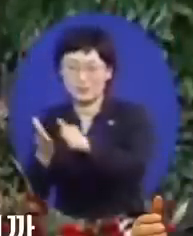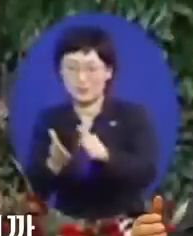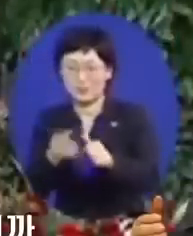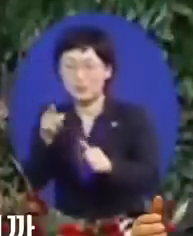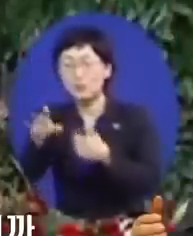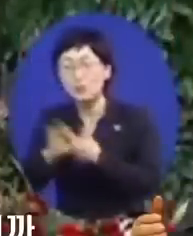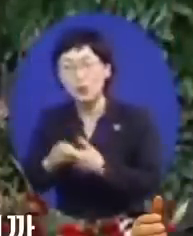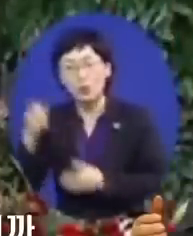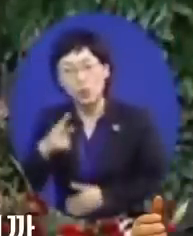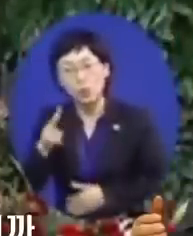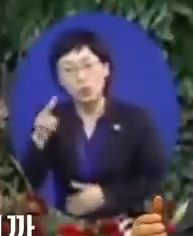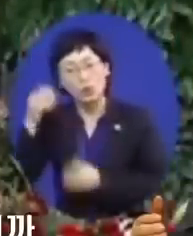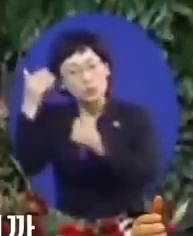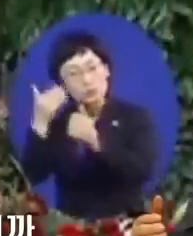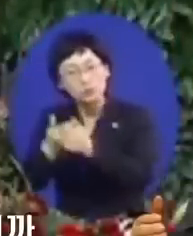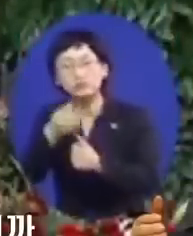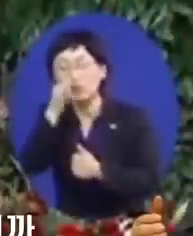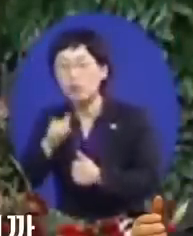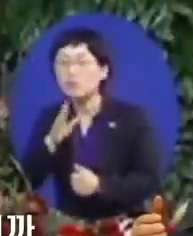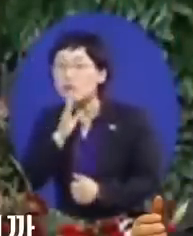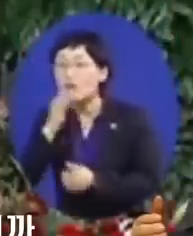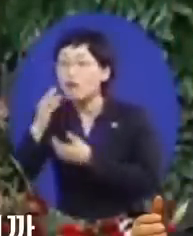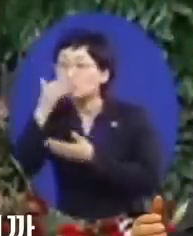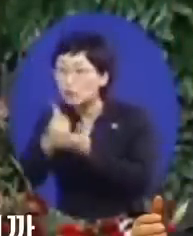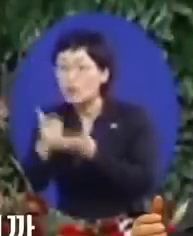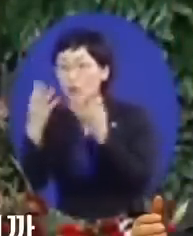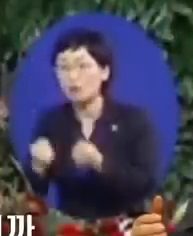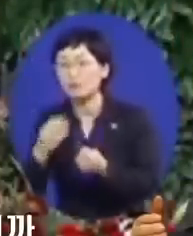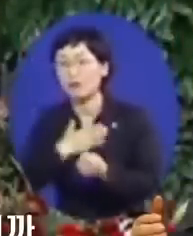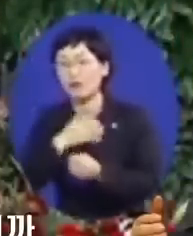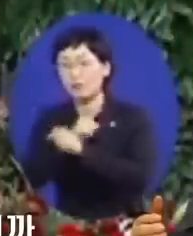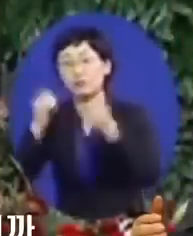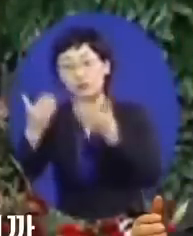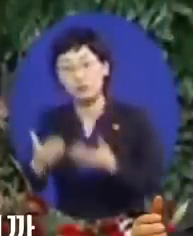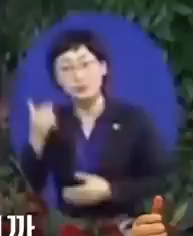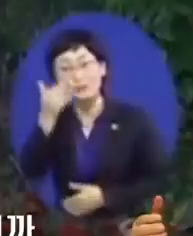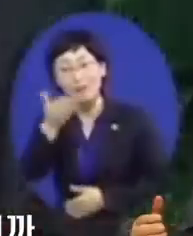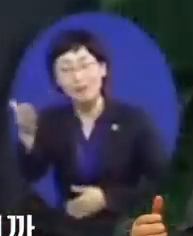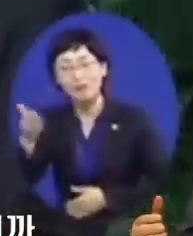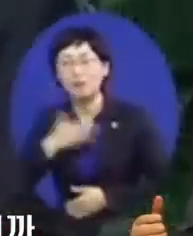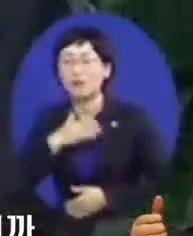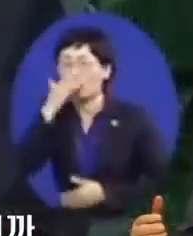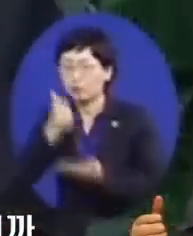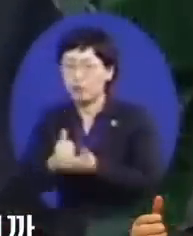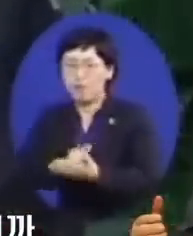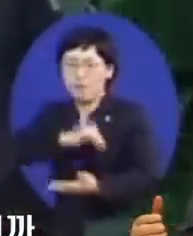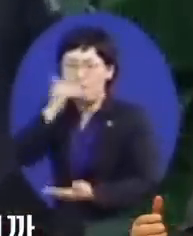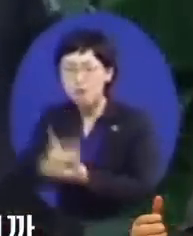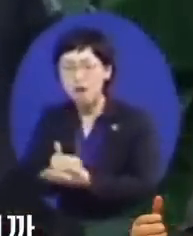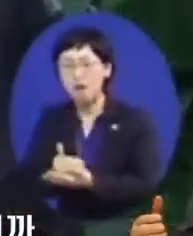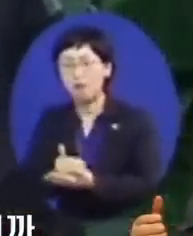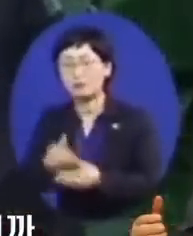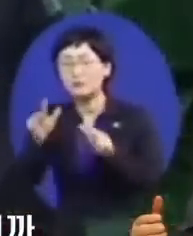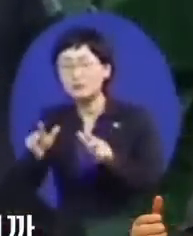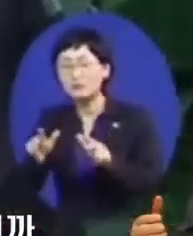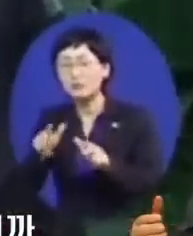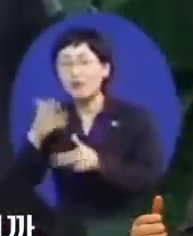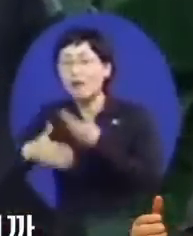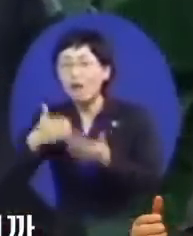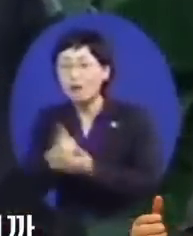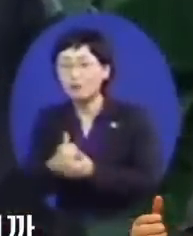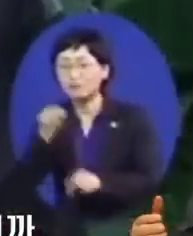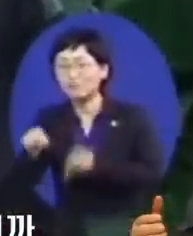이런 질문을 합니다. 하나님은 정말 죄 많은 나를 용서하실까요? 난 죄를 너무 많이 지었습니다. 지금 하나님께